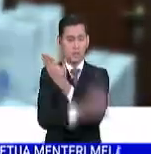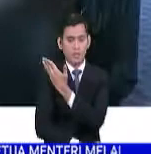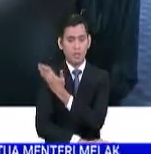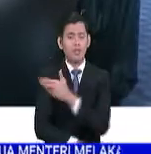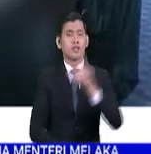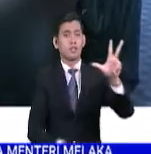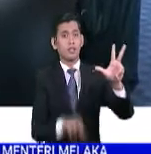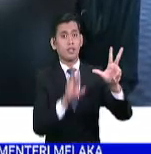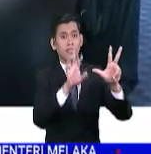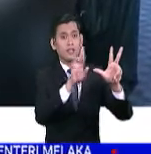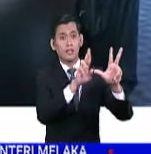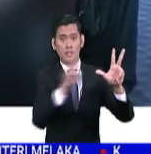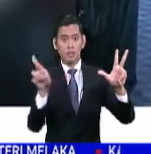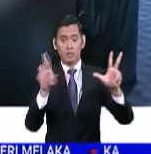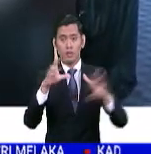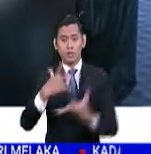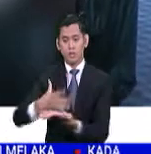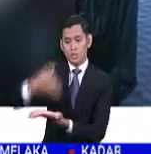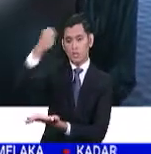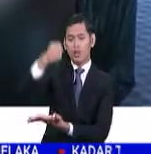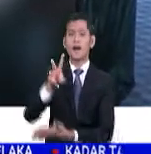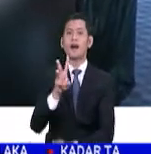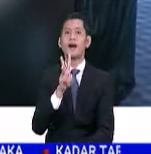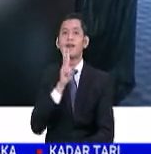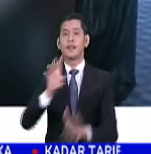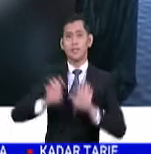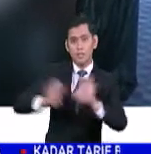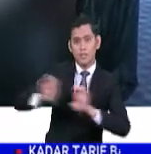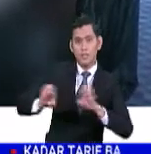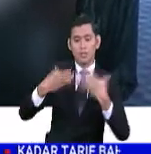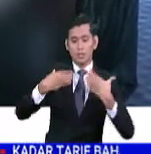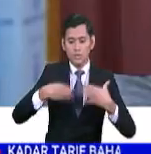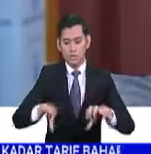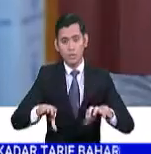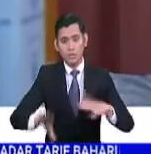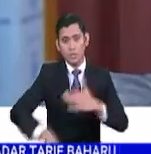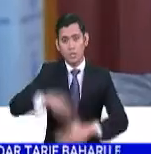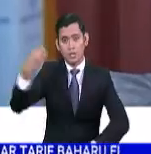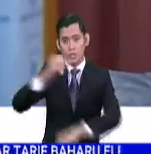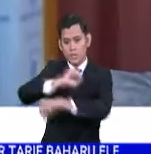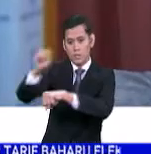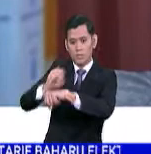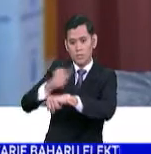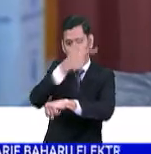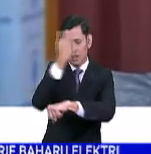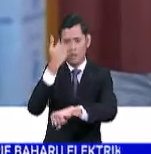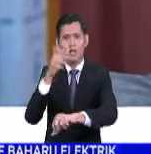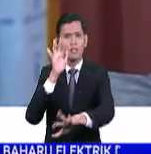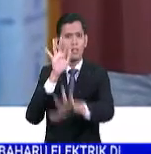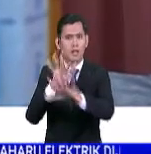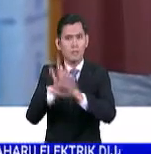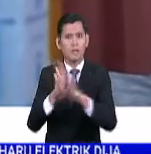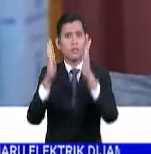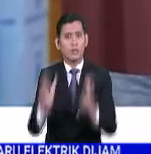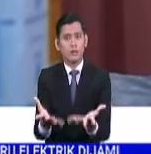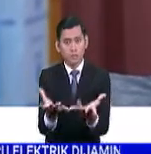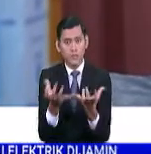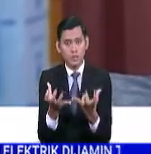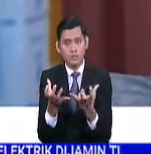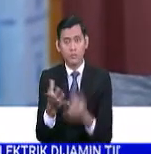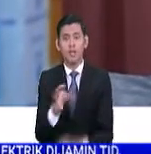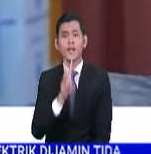3,000 liter air zam-zam pula, ia dipercayai cuba dibawa keluar ke Singapura kerana permintaan tinggi.